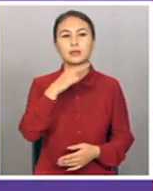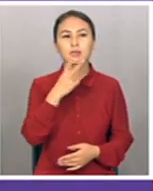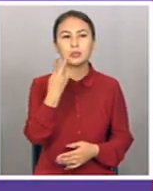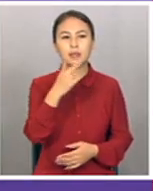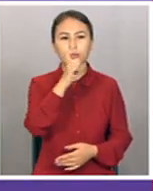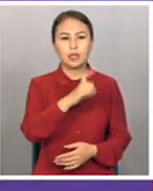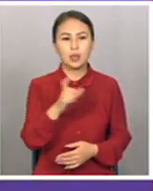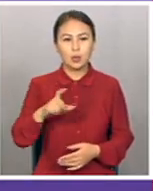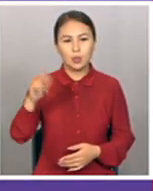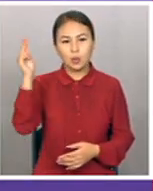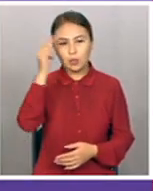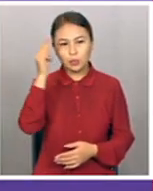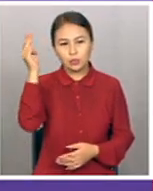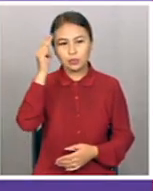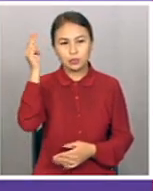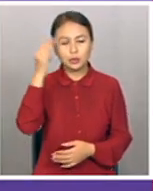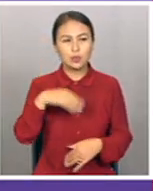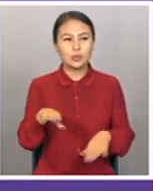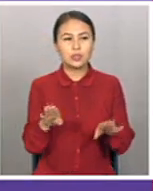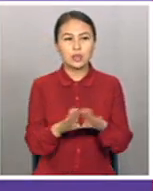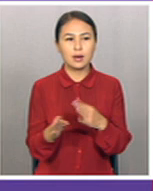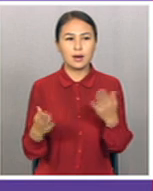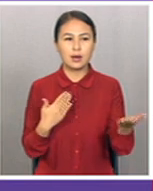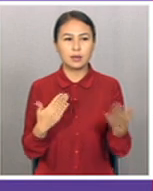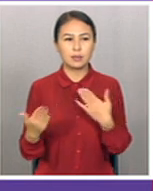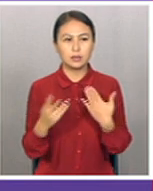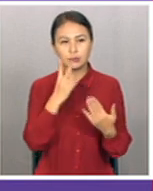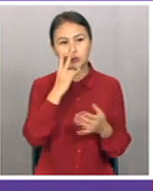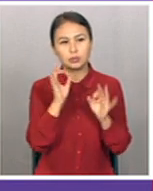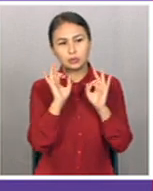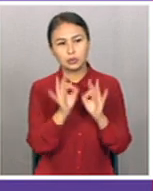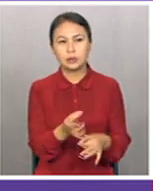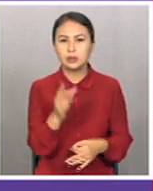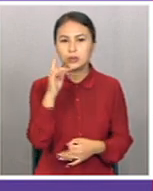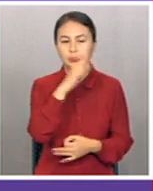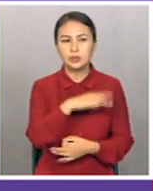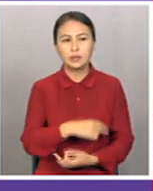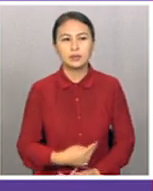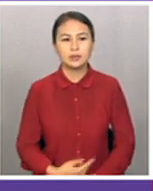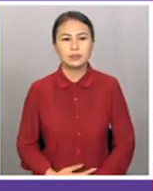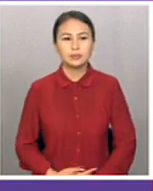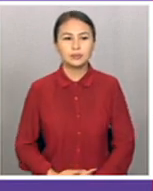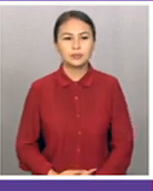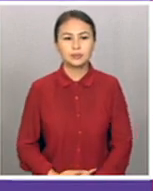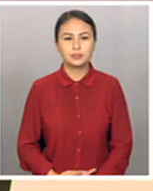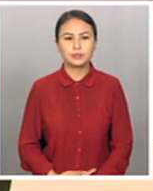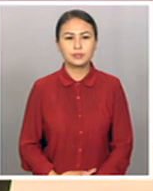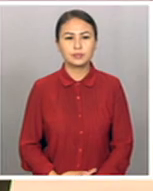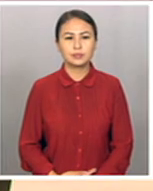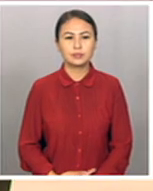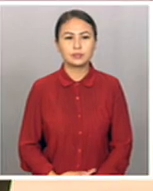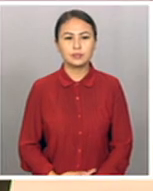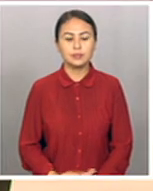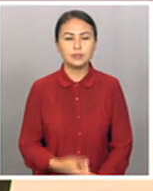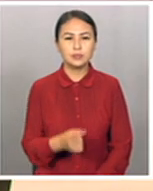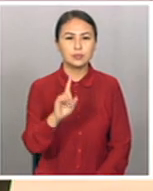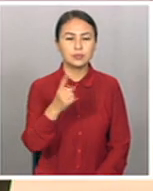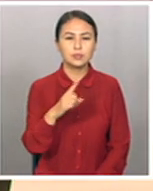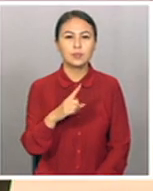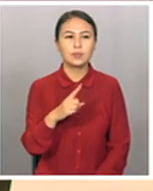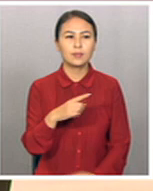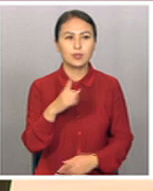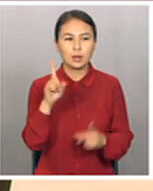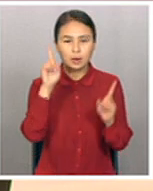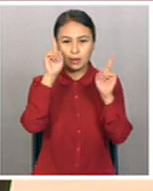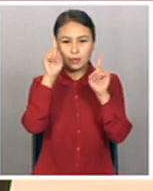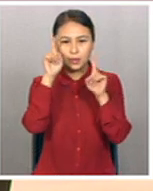оқушы. Осылардың қарым-қатынасын дұрыс деп айтуға бола ма? Әрине болмайды. Өйткені